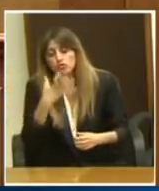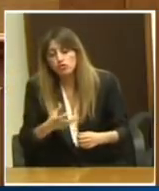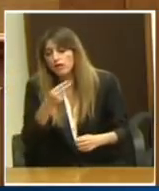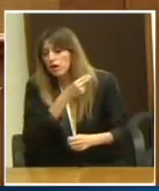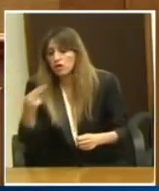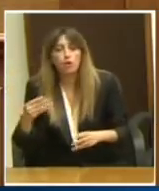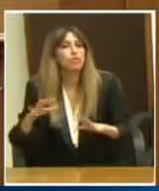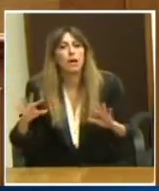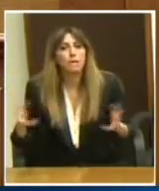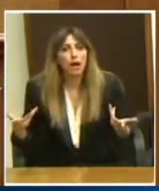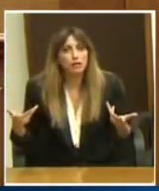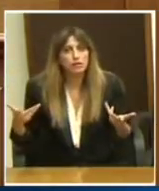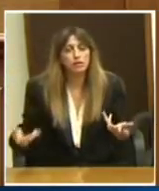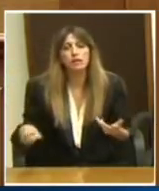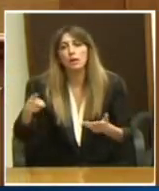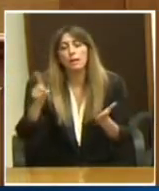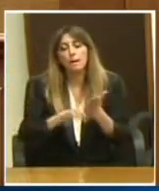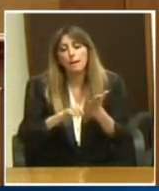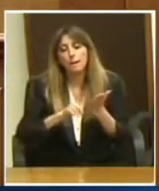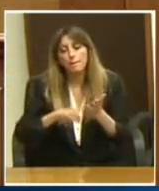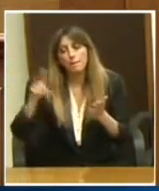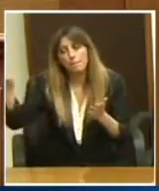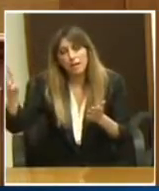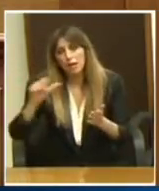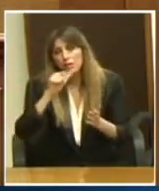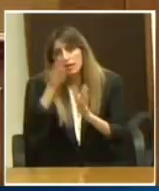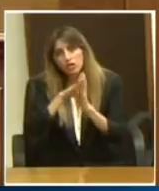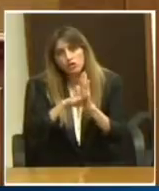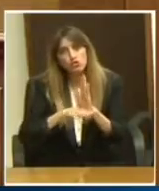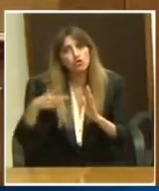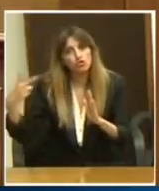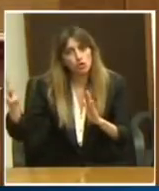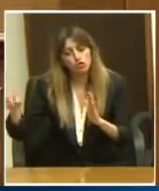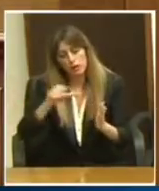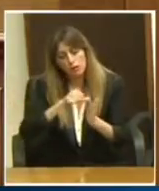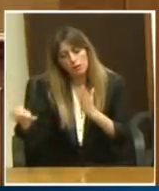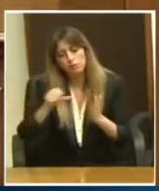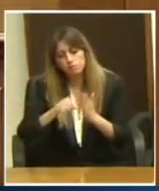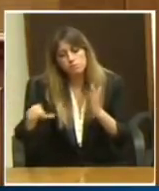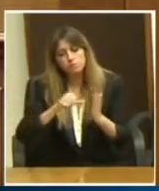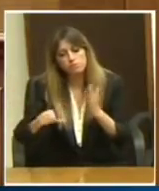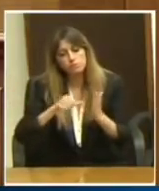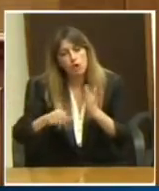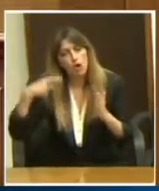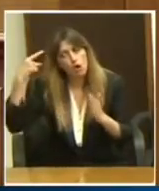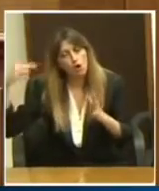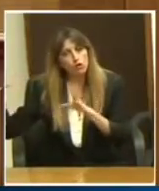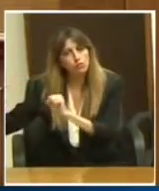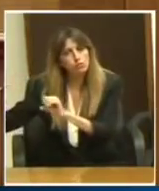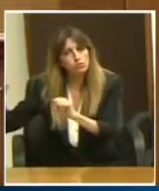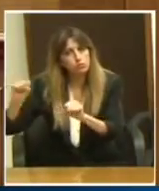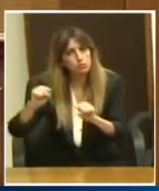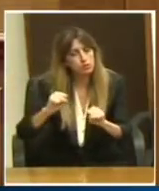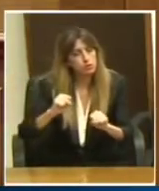απαλήφεται κάθε αλυτρωτισμός από το Σύνταγμα, Δεν είναι μια δέσμευση θεωρητική αυτή. Κάντε ησυχία,